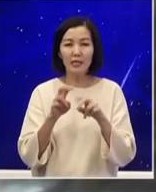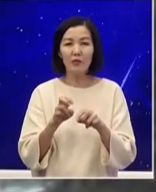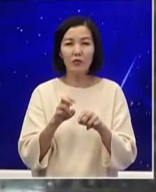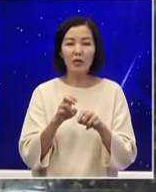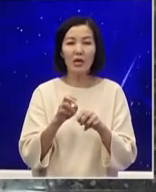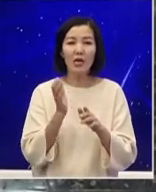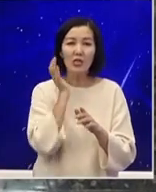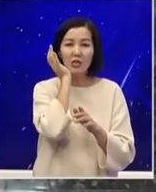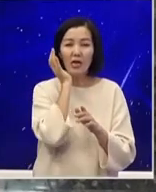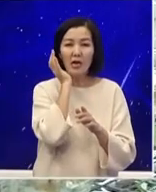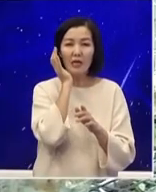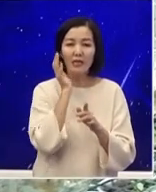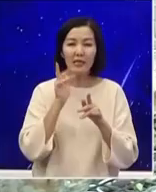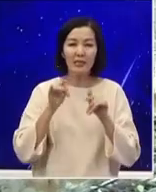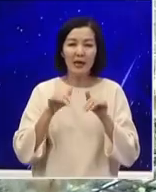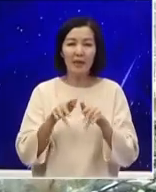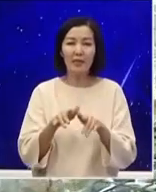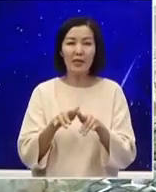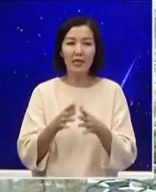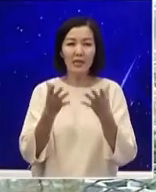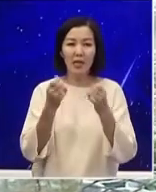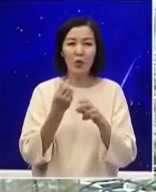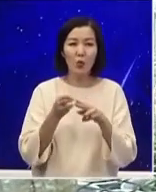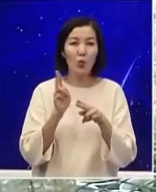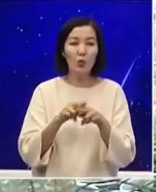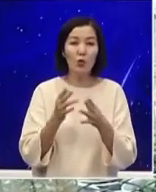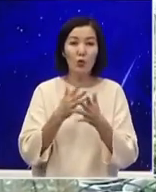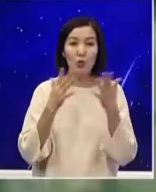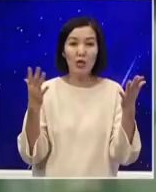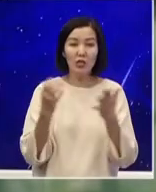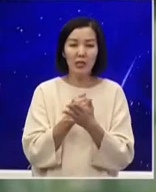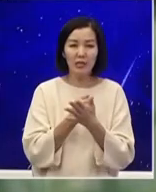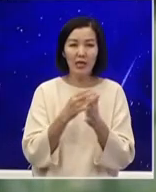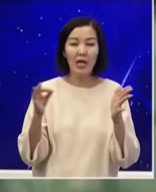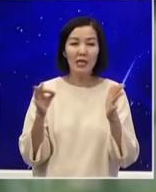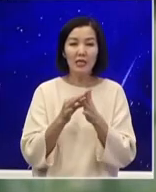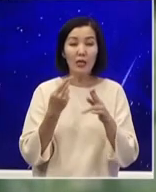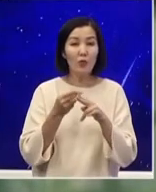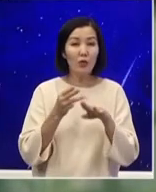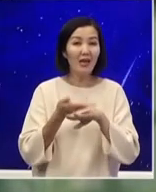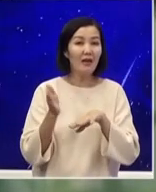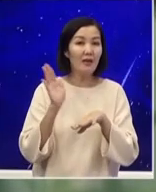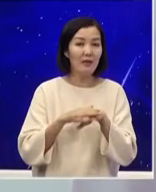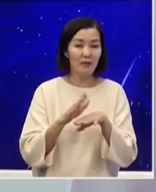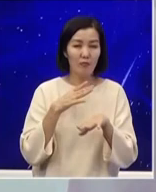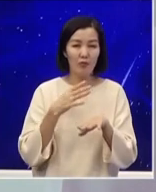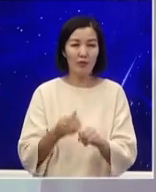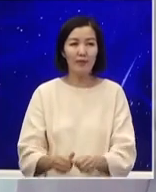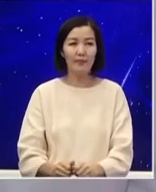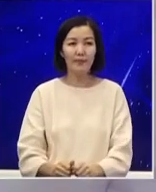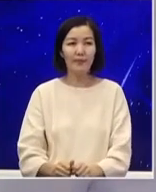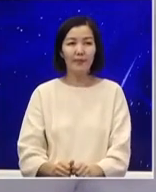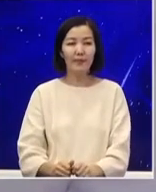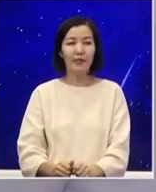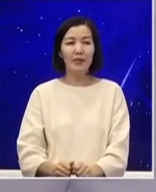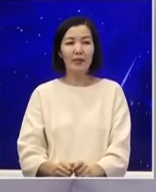жаңғақ көшеттерінің тамырларын алу ең үлкен жетістігіміз дейді. Мақсатқа жету жолы да оңай болмағанын айтады. Самый